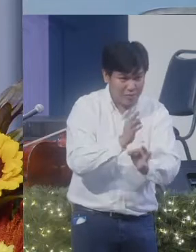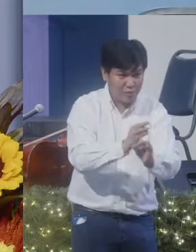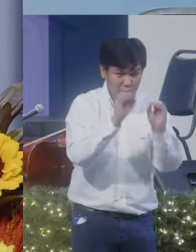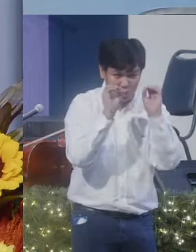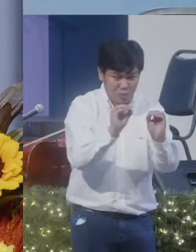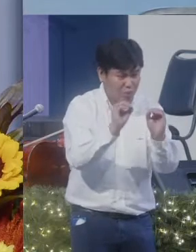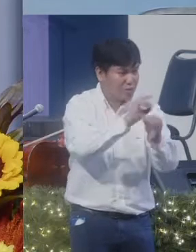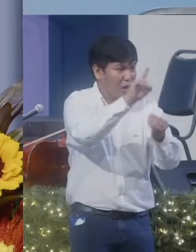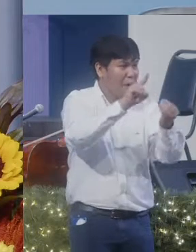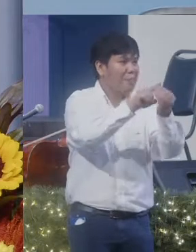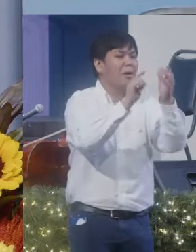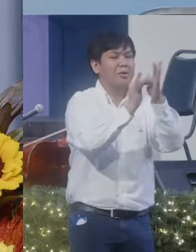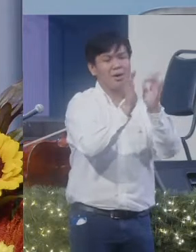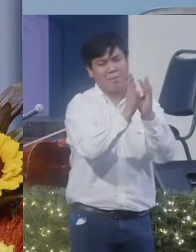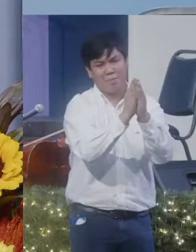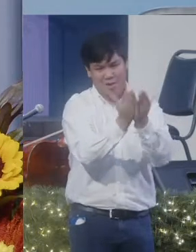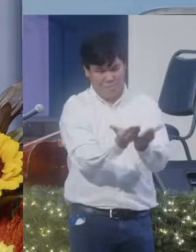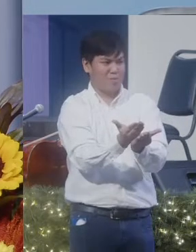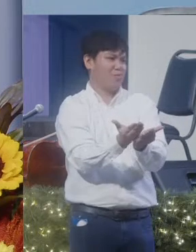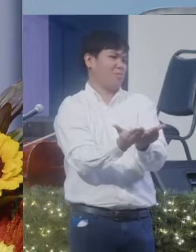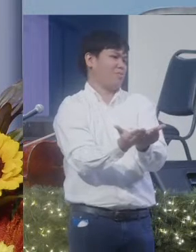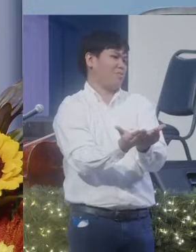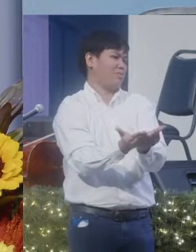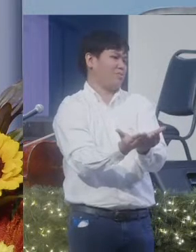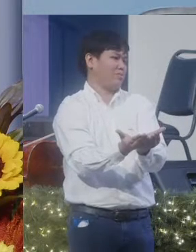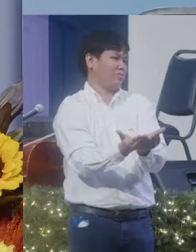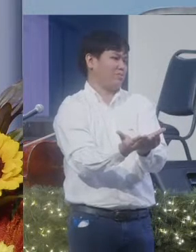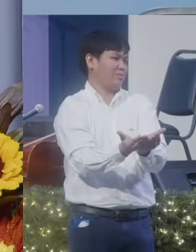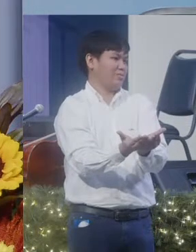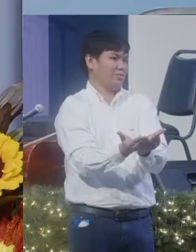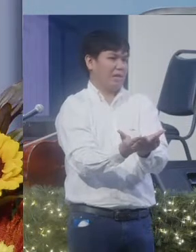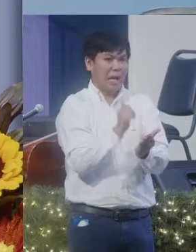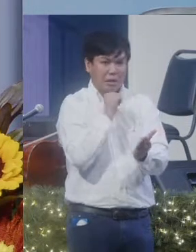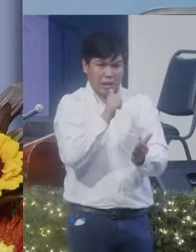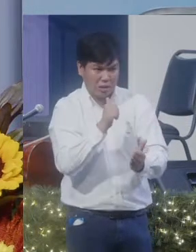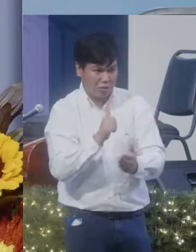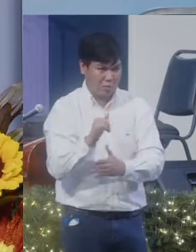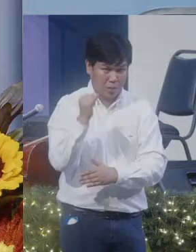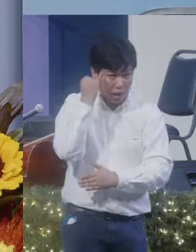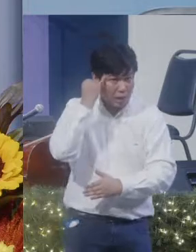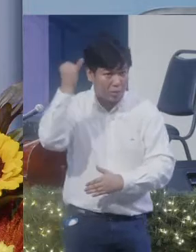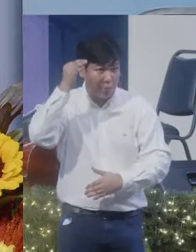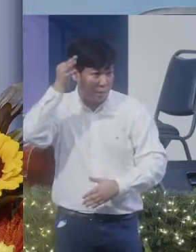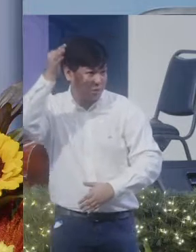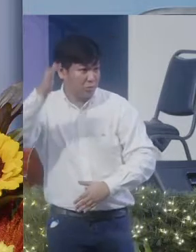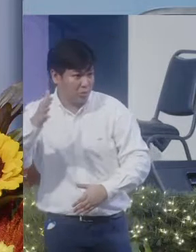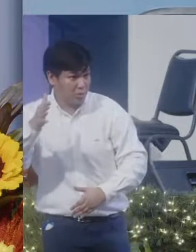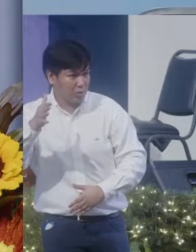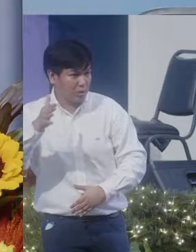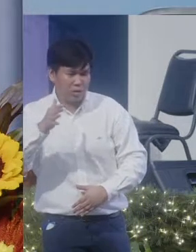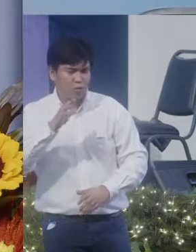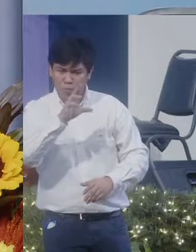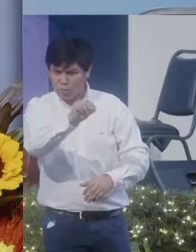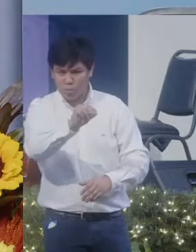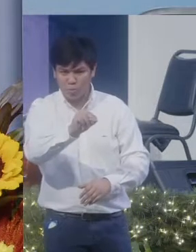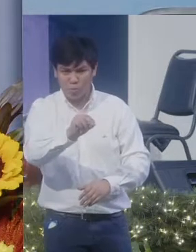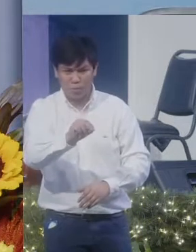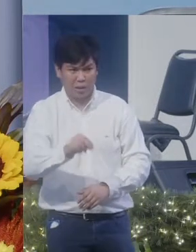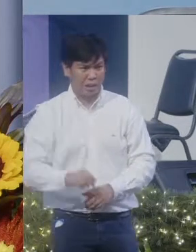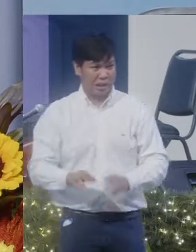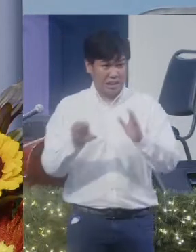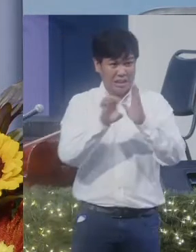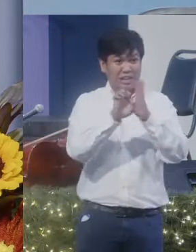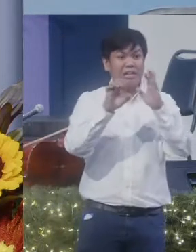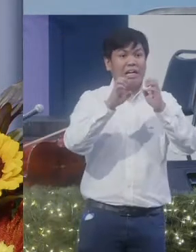pagtuturo ng salita ng Diyos. Hindi sa mga ideya ng mga pastor na katulad namin, kahit na ano